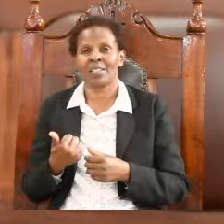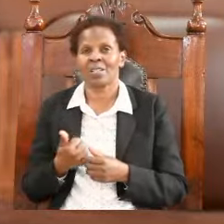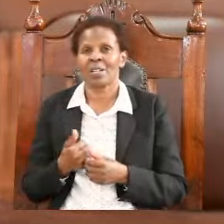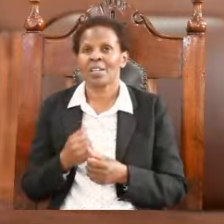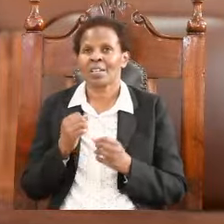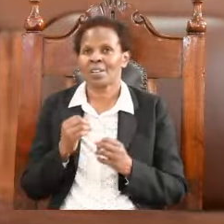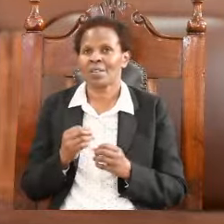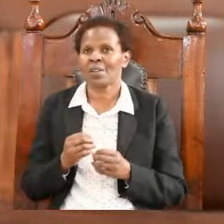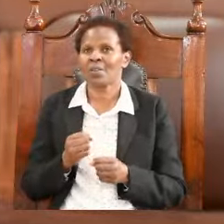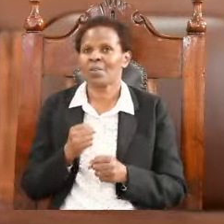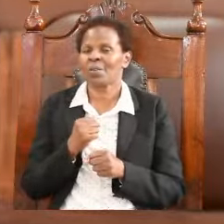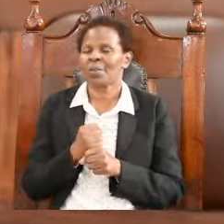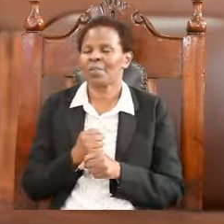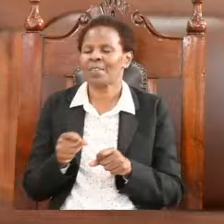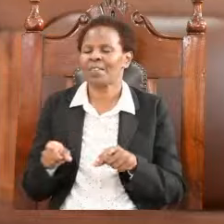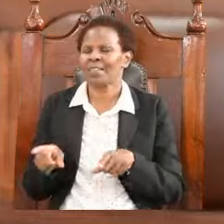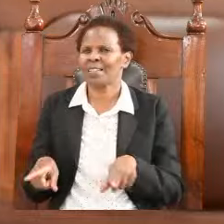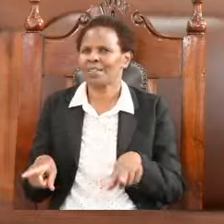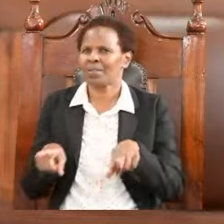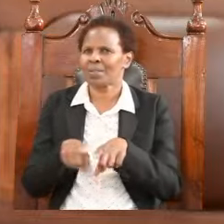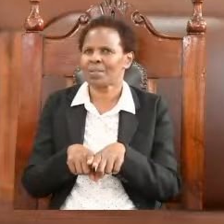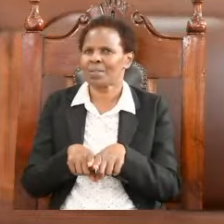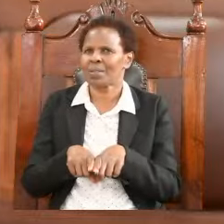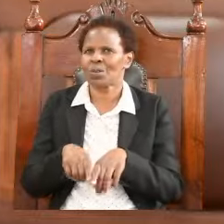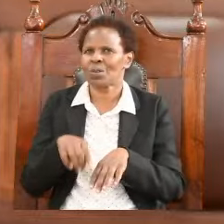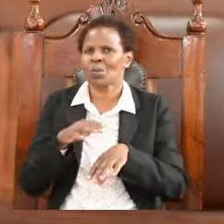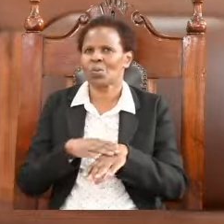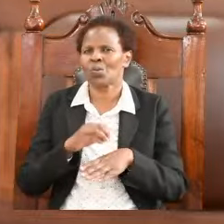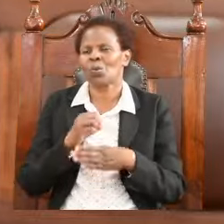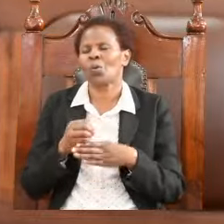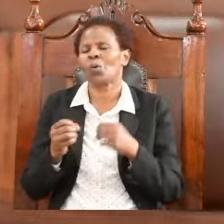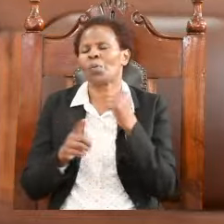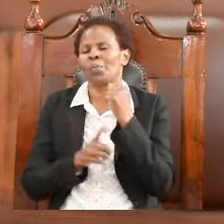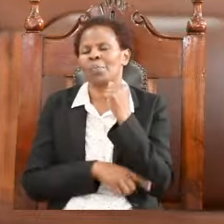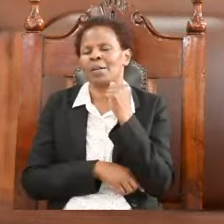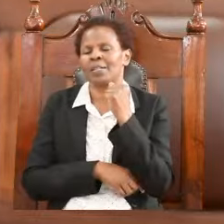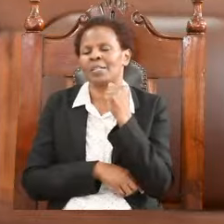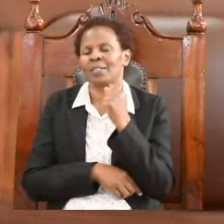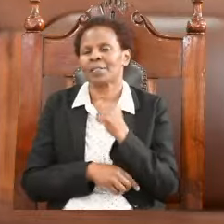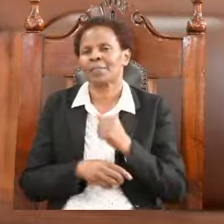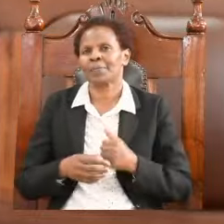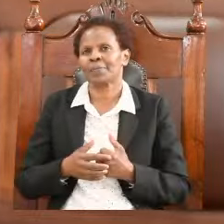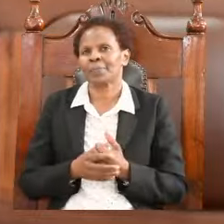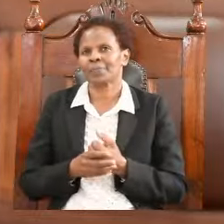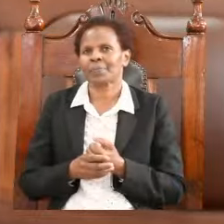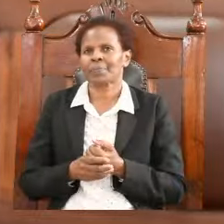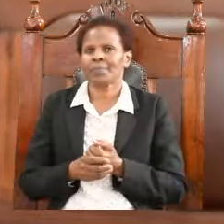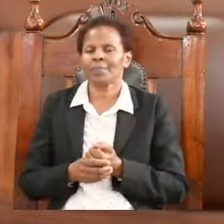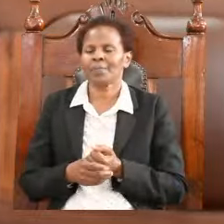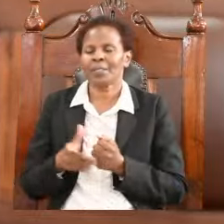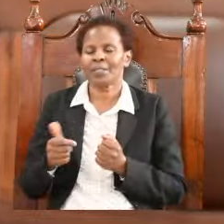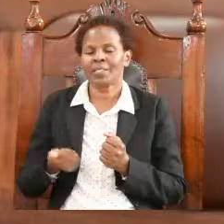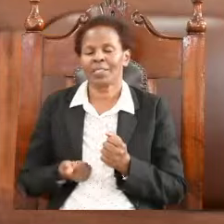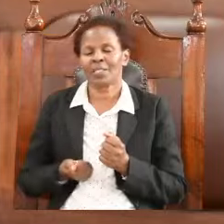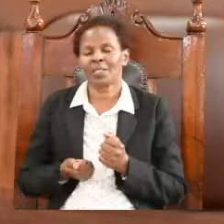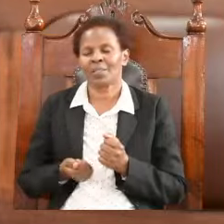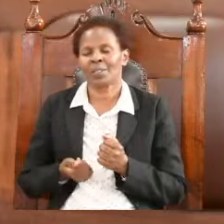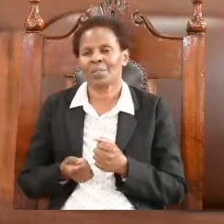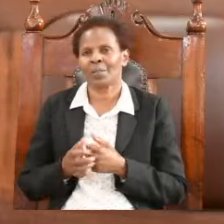maratuika wega kana ni maratuika uru riu mu kristiano agereirwo ni kuhana uguo ningi muiretu uyu